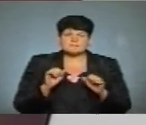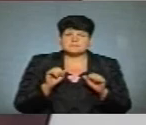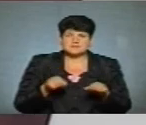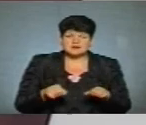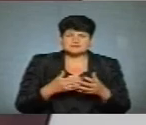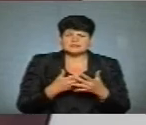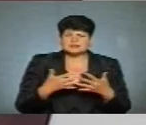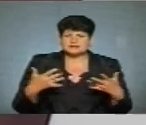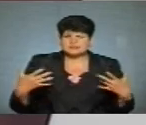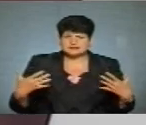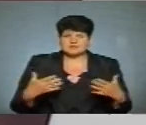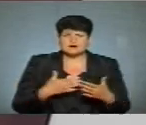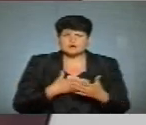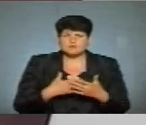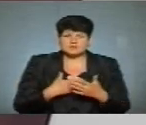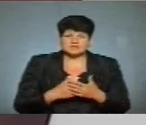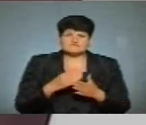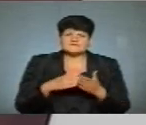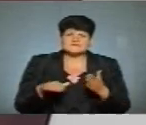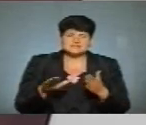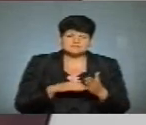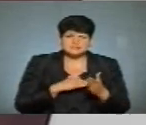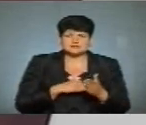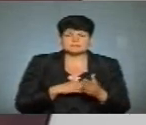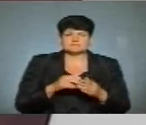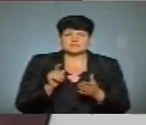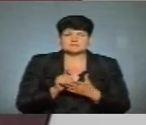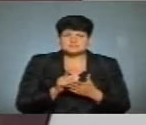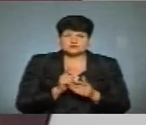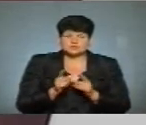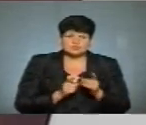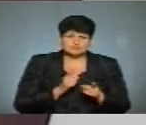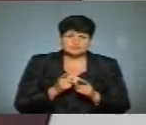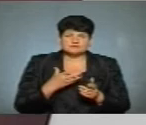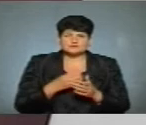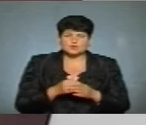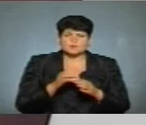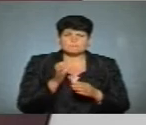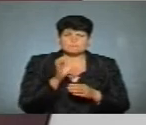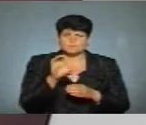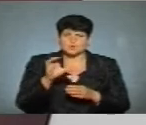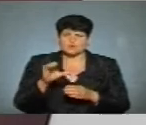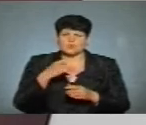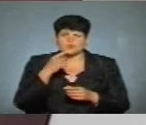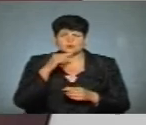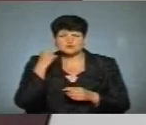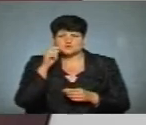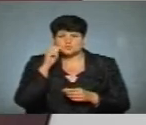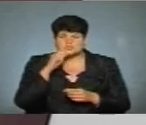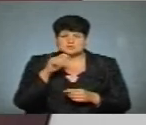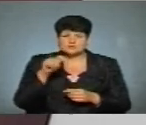громадянств в Україні, відміна пенсійної реформи. Очільник партії Анатолій Шарій у своїх відеоблогах називає російсько-українську